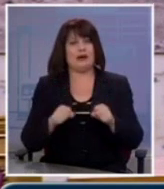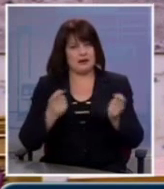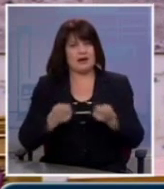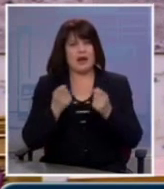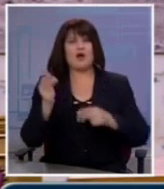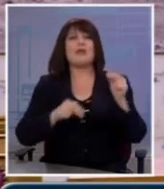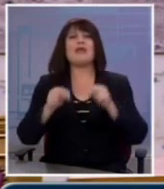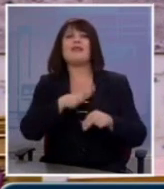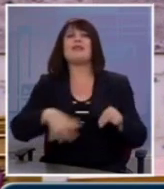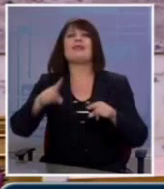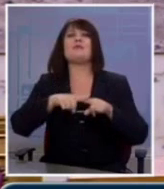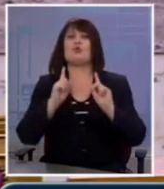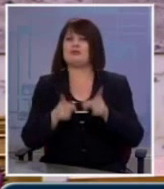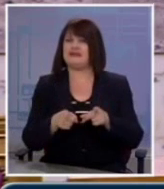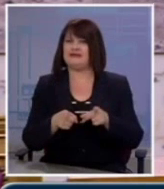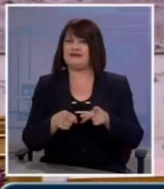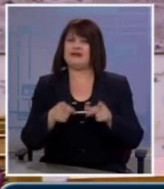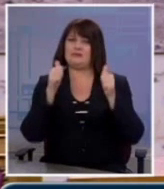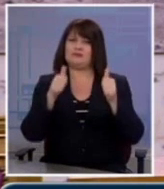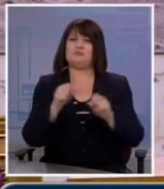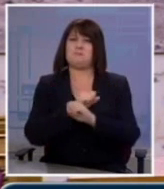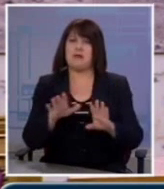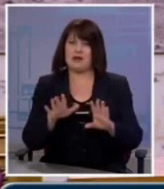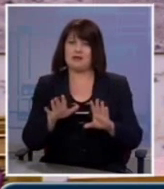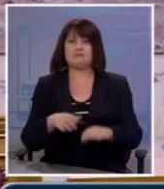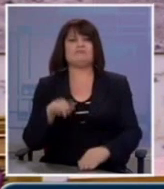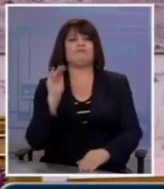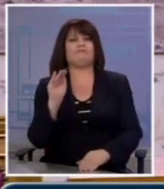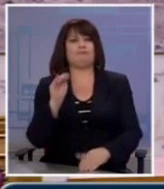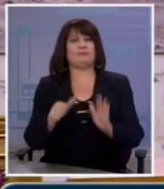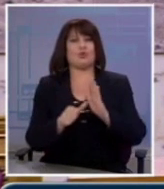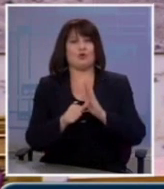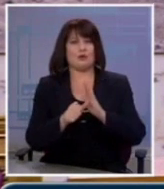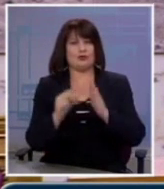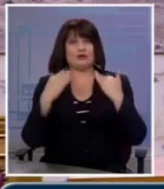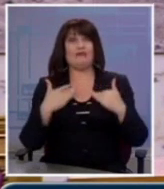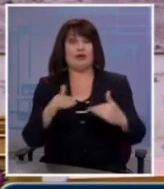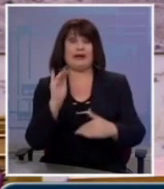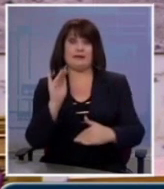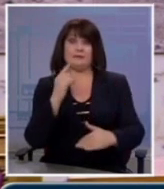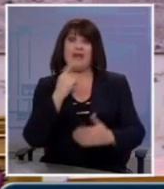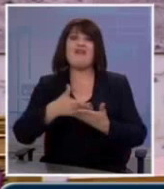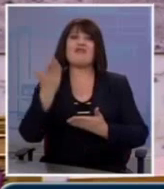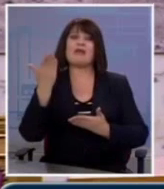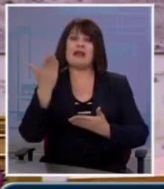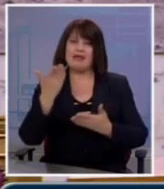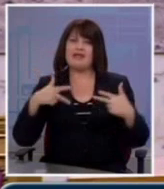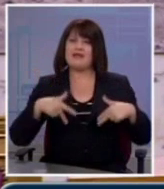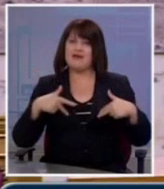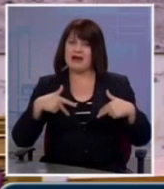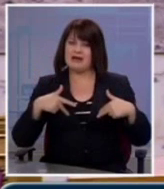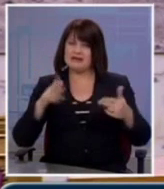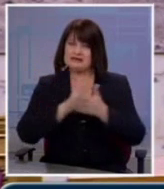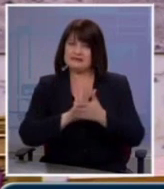διεξαγωγή δημοψηφίσματος δημοσιεύεται με παραγγελία του Προέδρου της Βουλής στην εφημερίδα της κυβερνήσεως